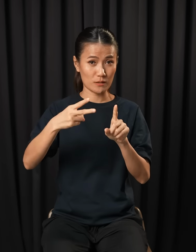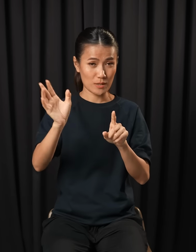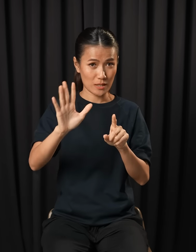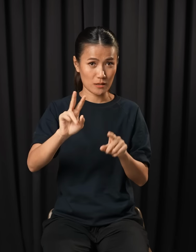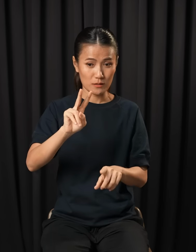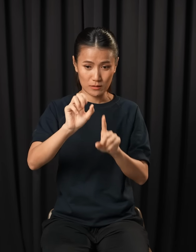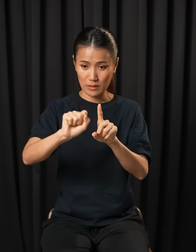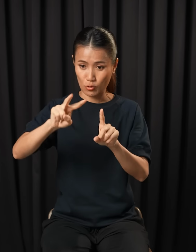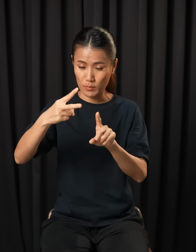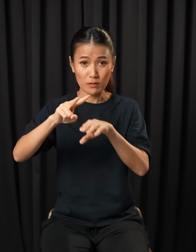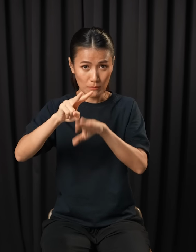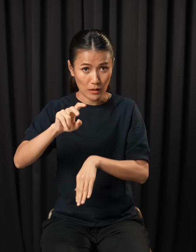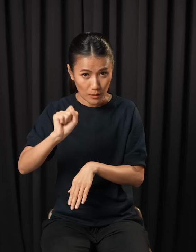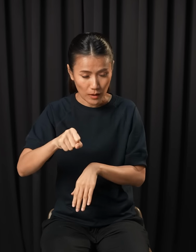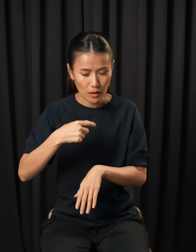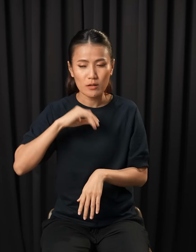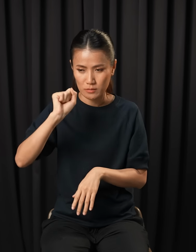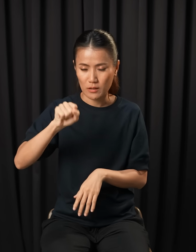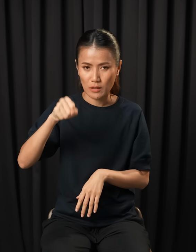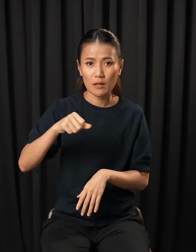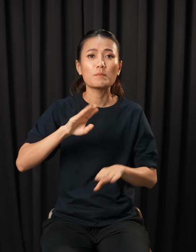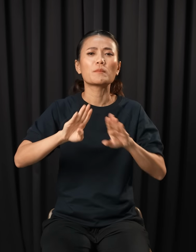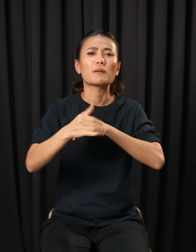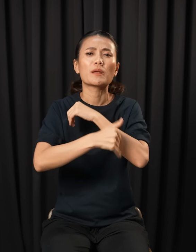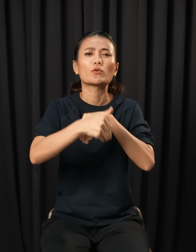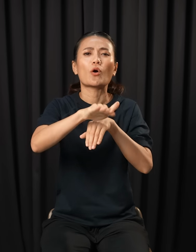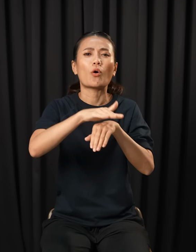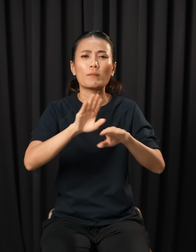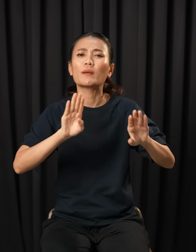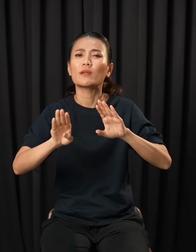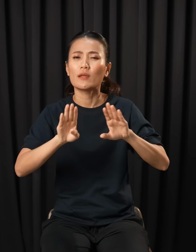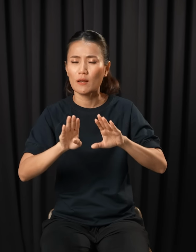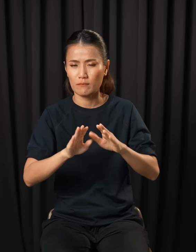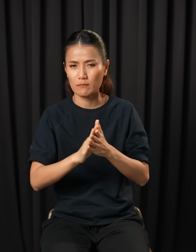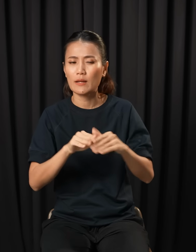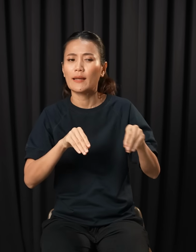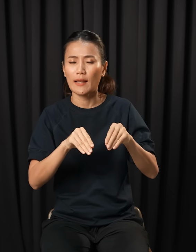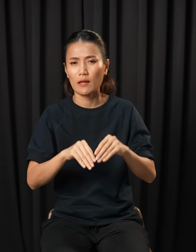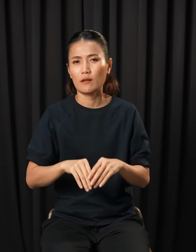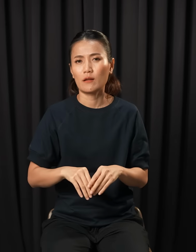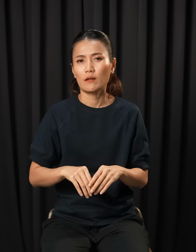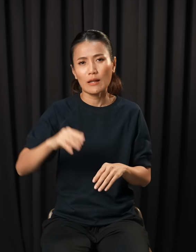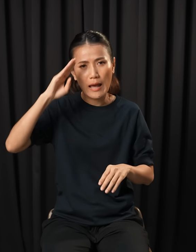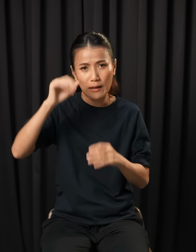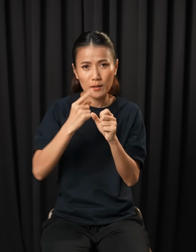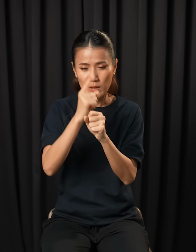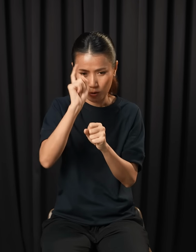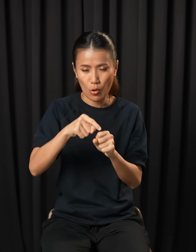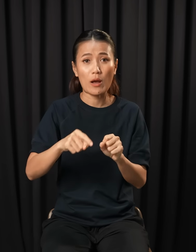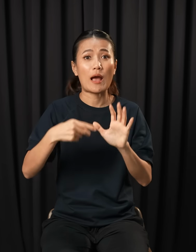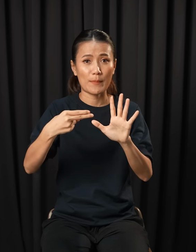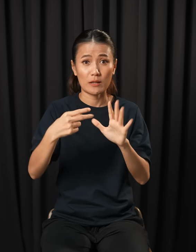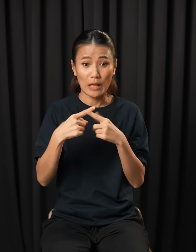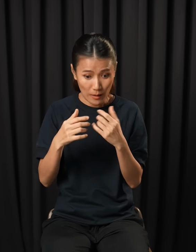อยู่เป็นประจำเพราะฉะนั้นเรื่องของความมั่นคงก็ไม่ต้องกังวลเลย ไม่ใช่120,000ต้องต่ำกว่า120,000แน่นอน ครับก็คิดว่าตัวเลขที่เหมาะสมเมื่อเทียบกับต่างประเทศ